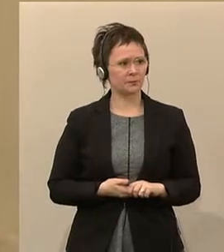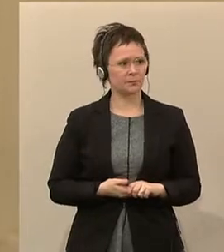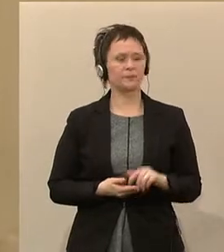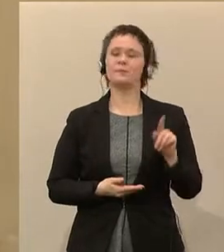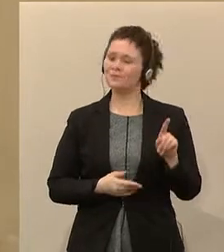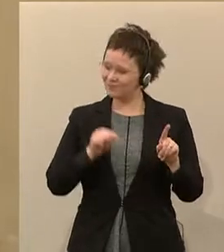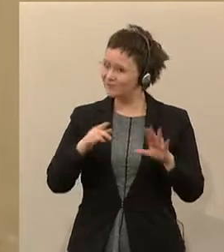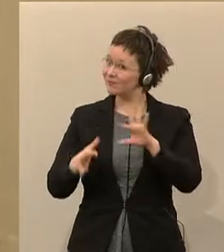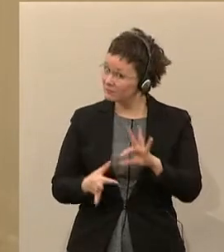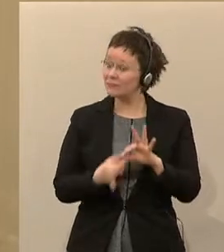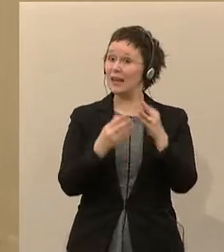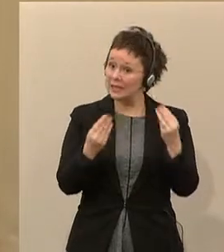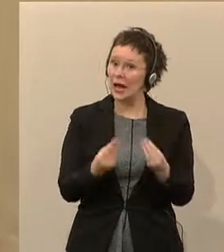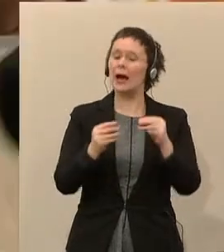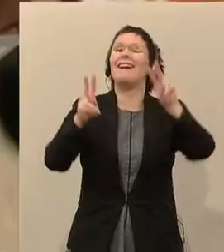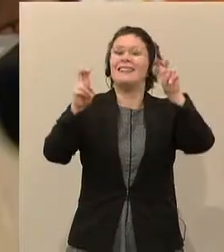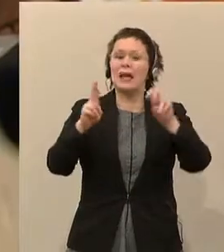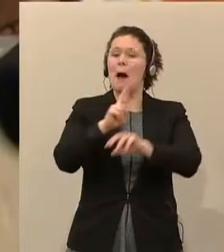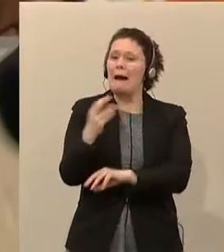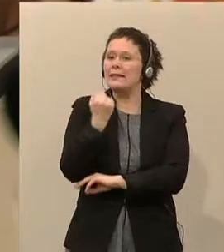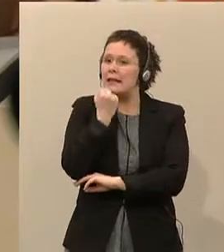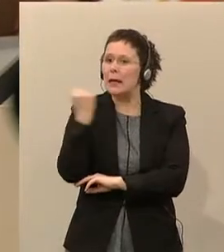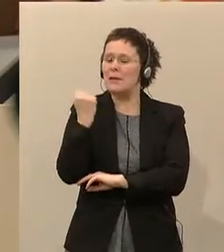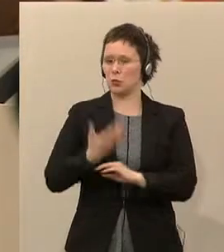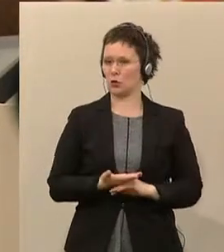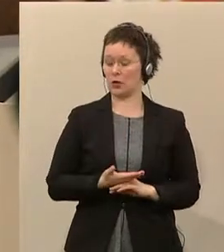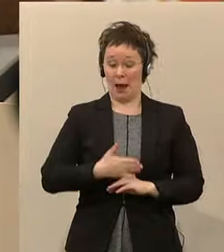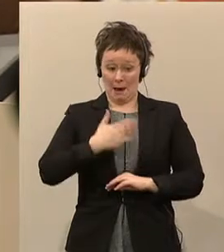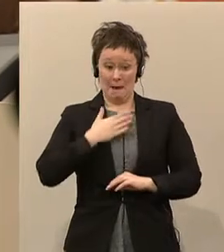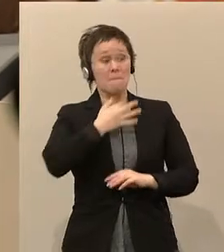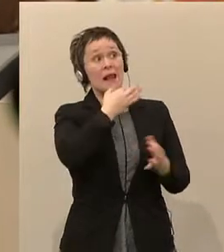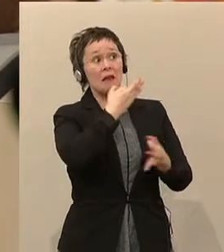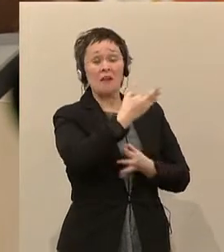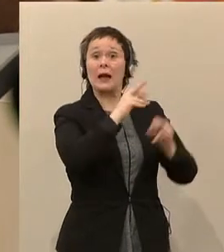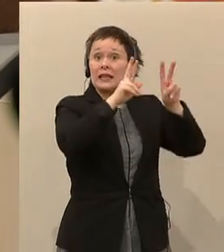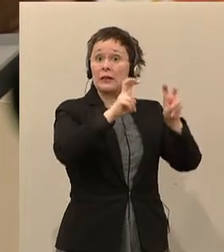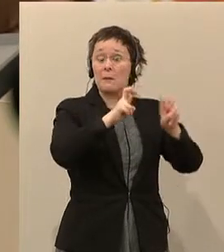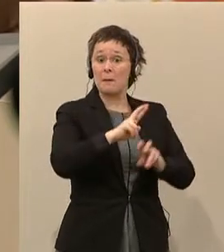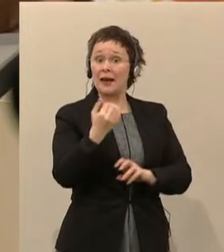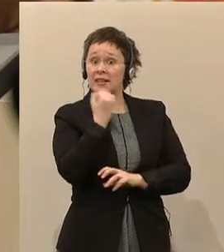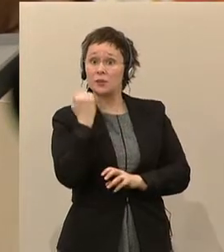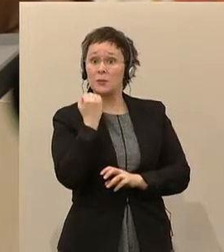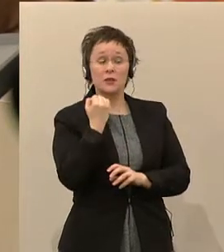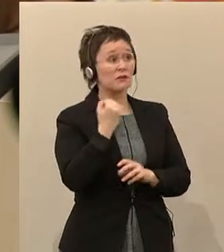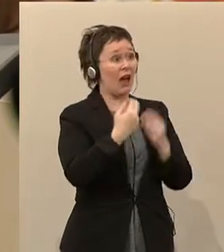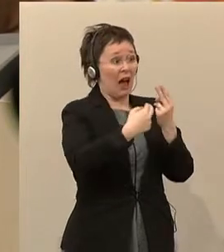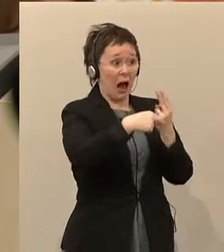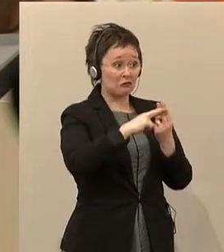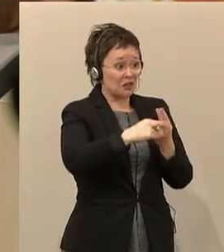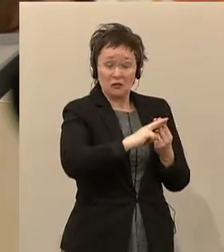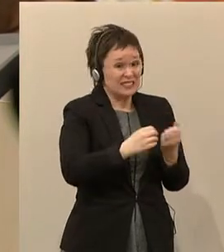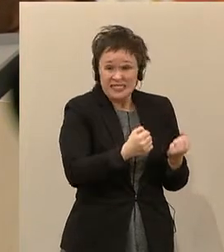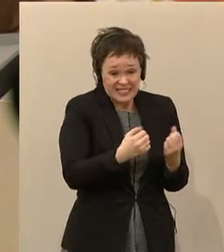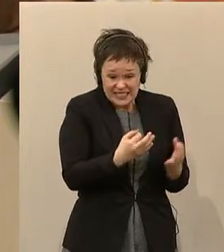Ist zur Sache, es geht um das Thema Rechtsextremismus und meine Fragen zum Thema Rechtsextremismus wurden in dieser Anfragebeantwortung konsequent